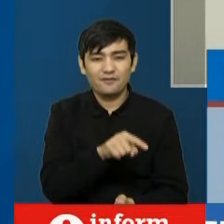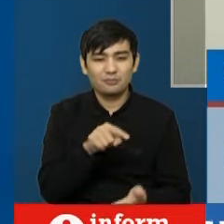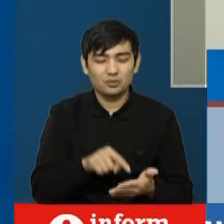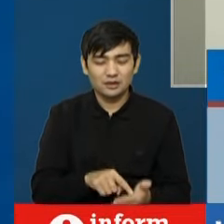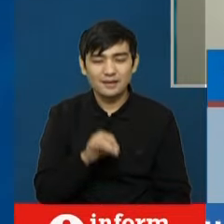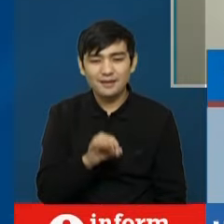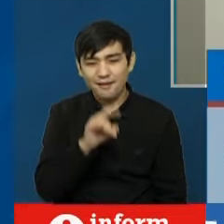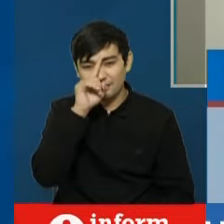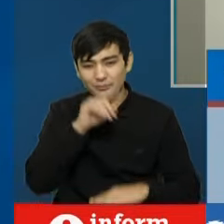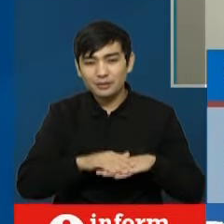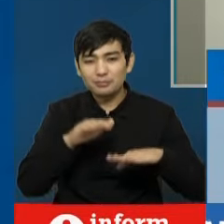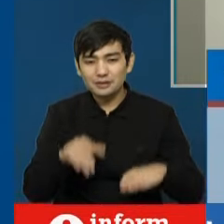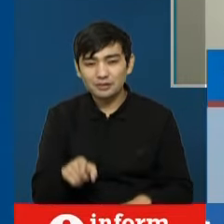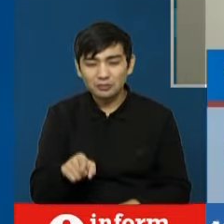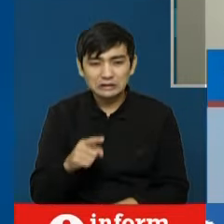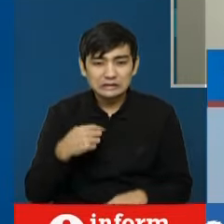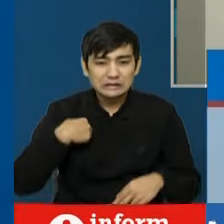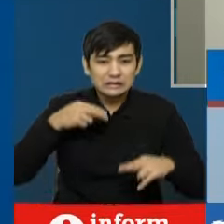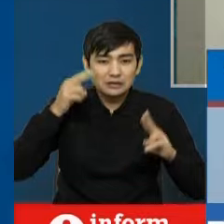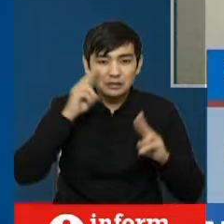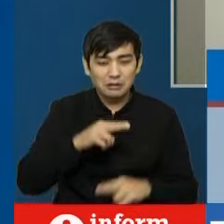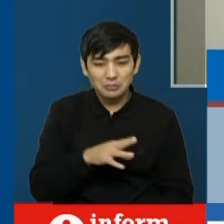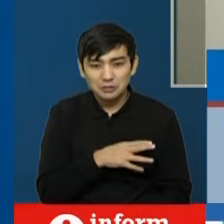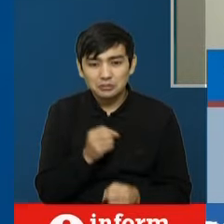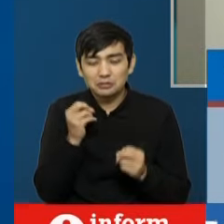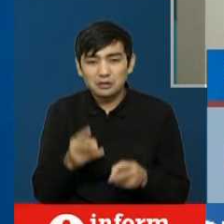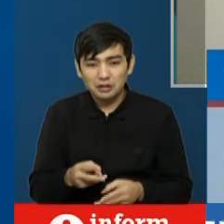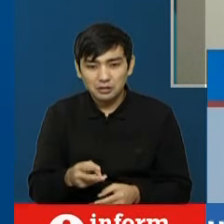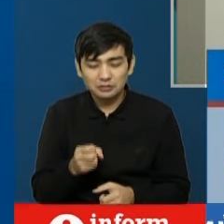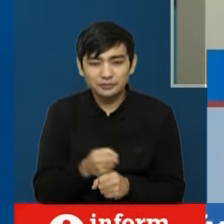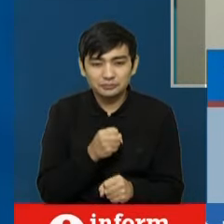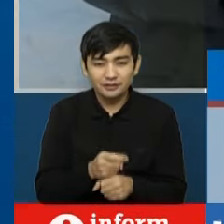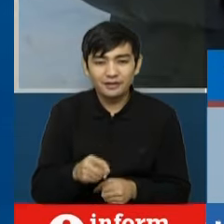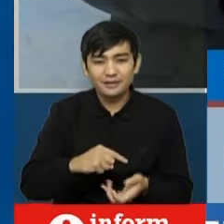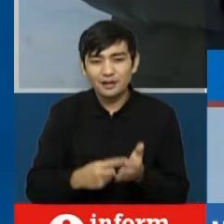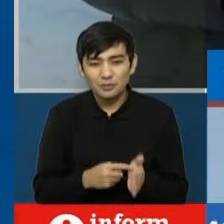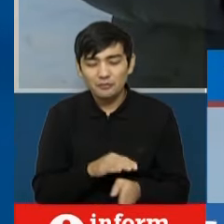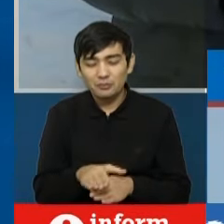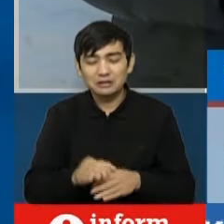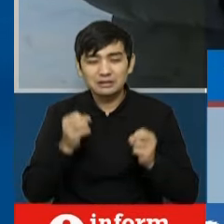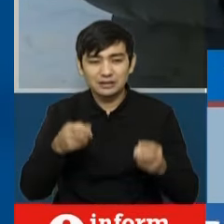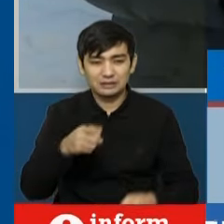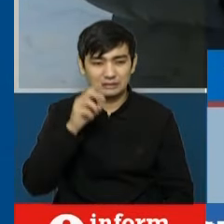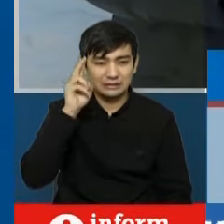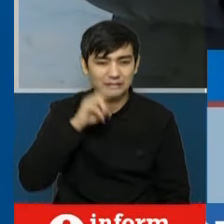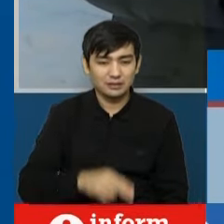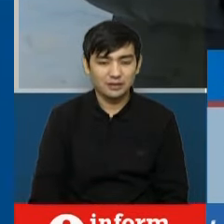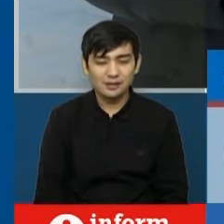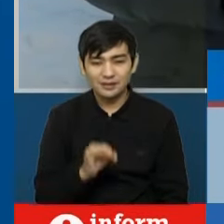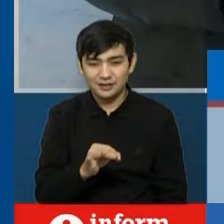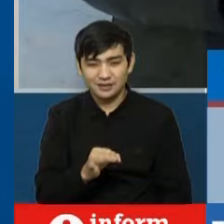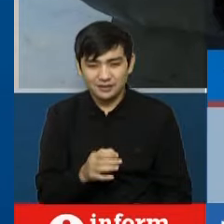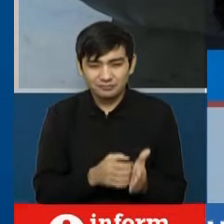А в акиматах они даже представления не имеют, как обеспечить эти требования. По словам экспертов, критическая ситуация